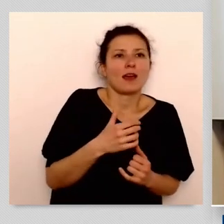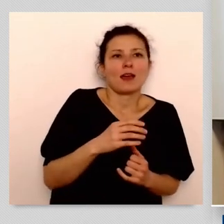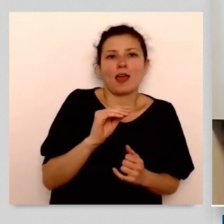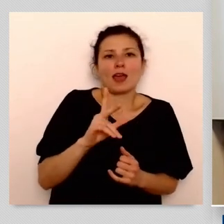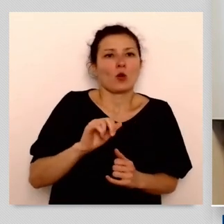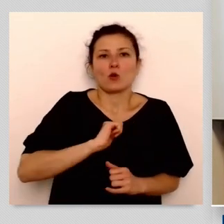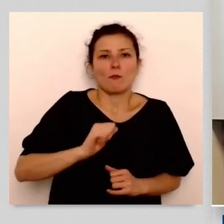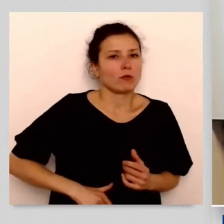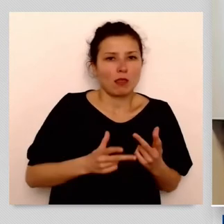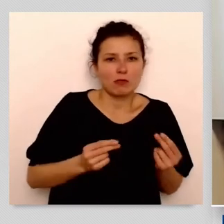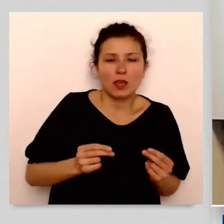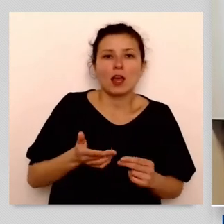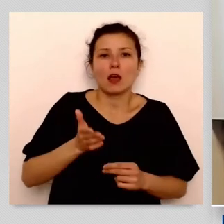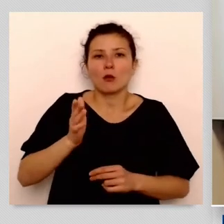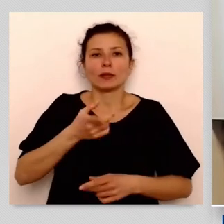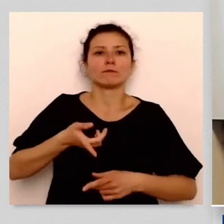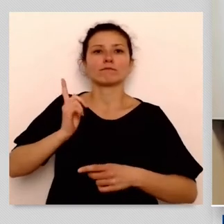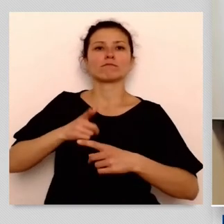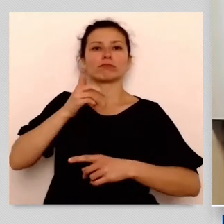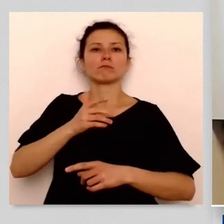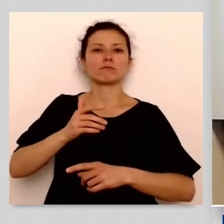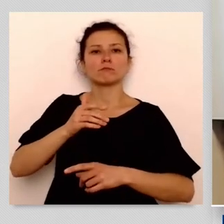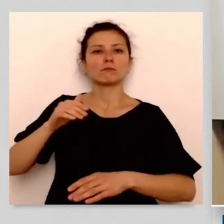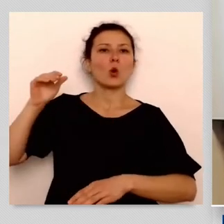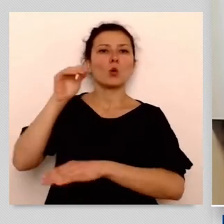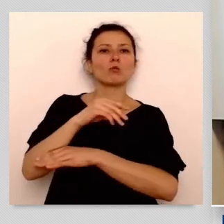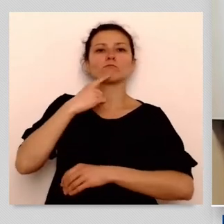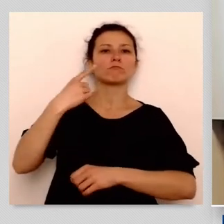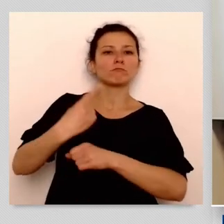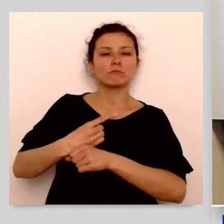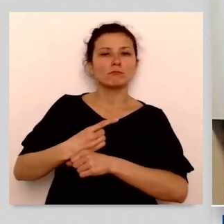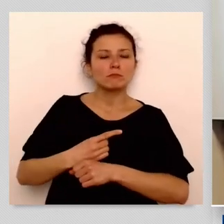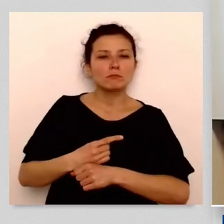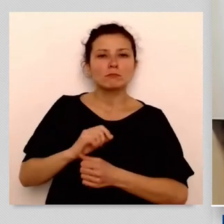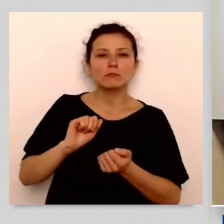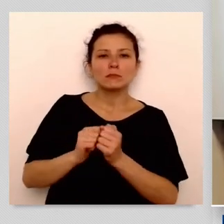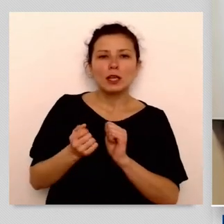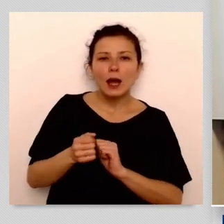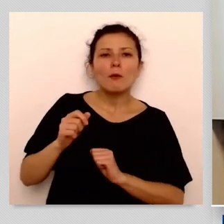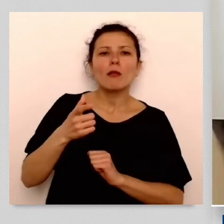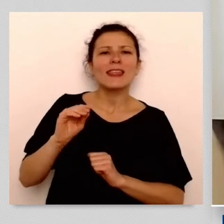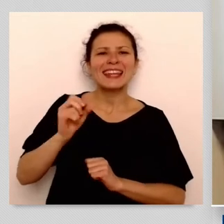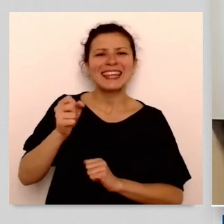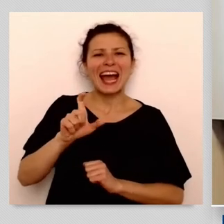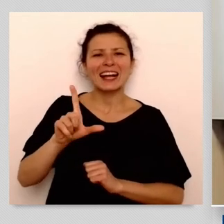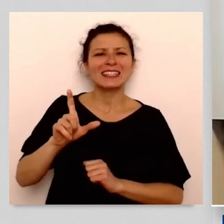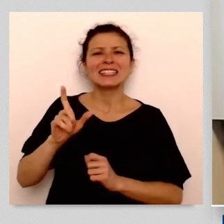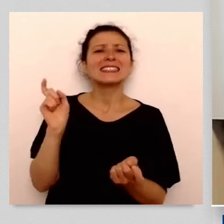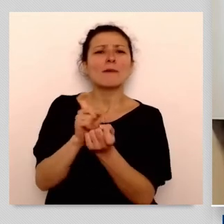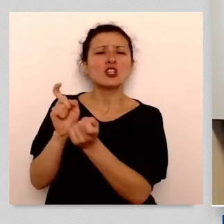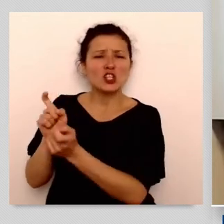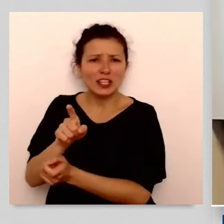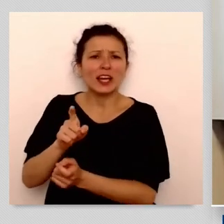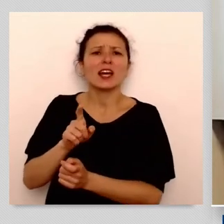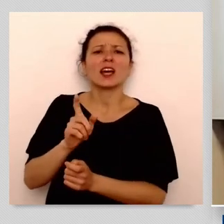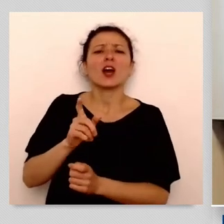będzie autorytaryzm, albo że do głosu dojdą denialiści klimatyczni na wzór